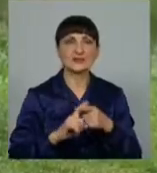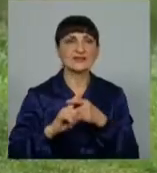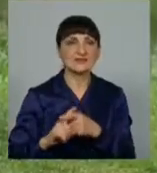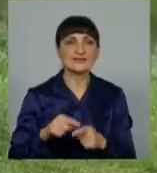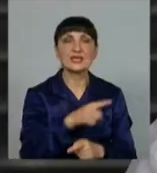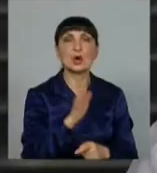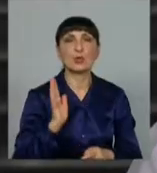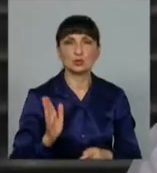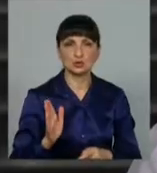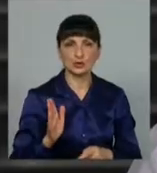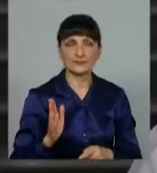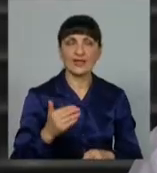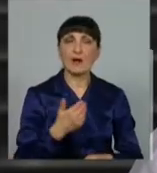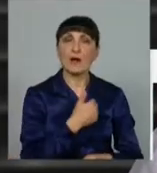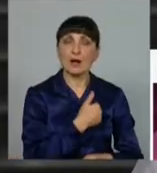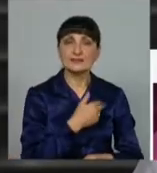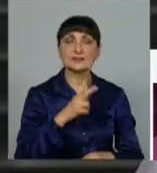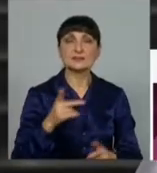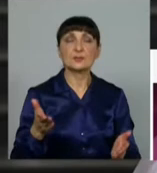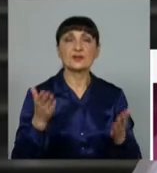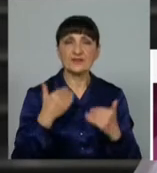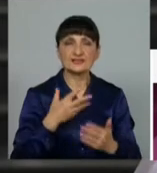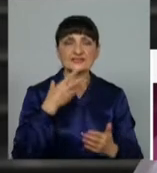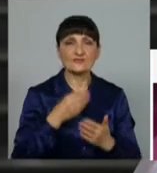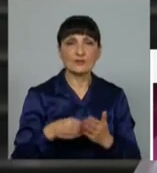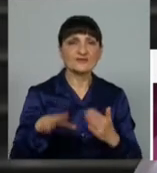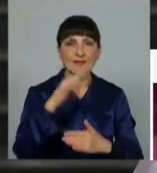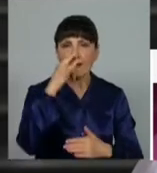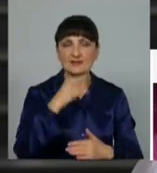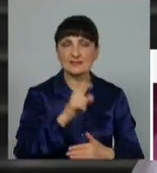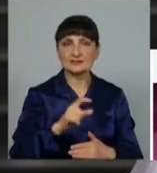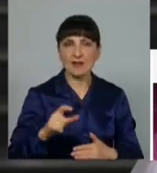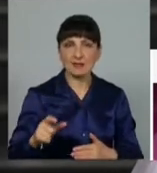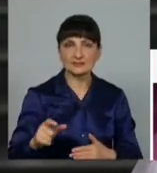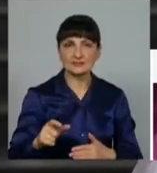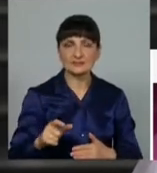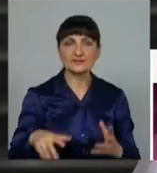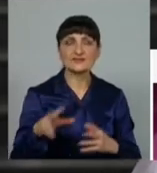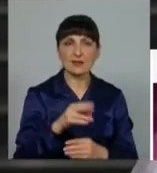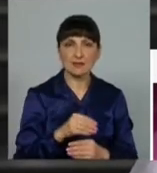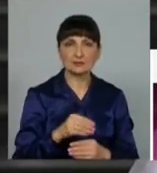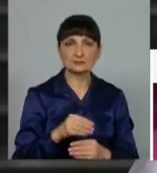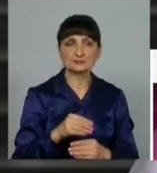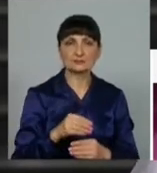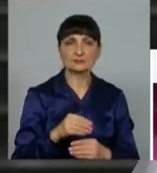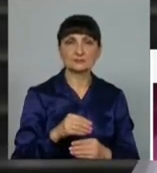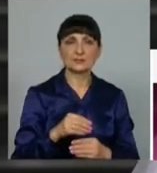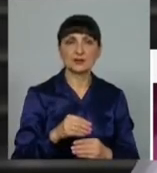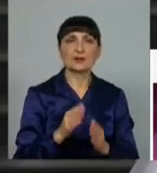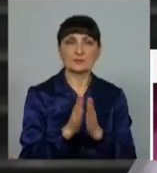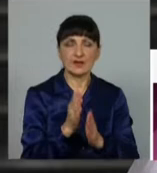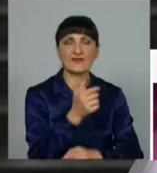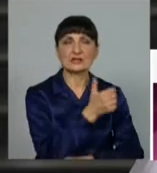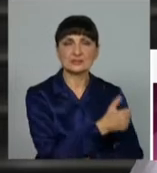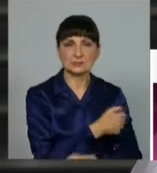их будущее. Хотелось бы призвать всех своих соотечественников, всех казахстанцев пройти